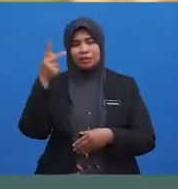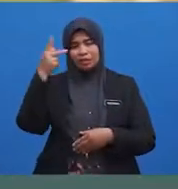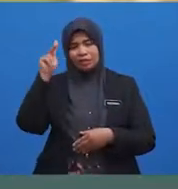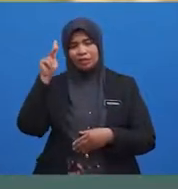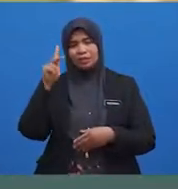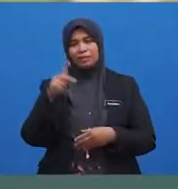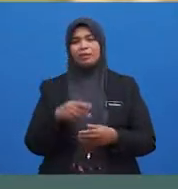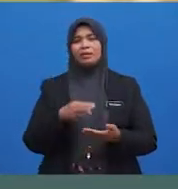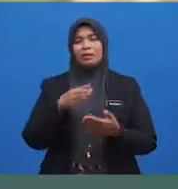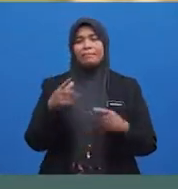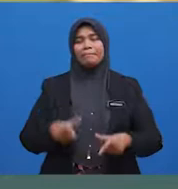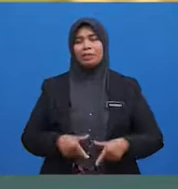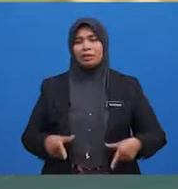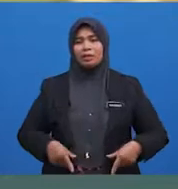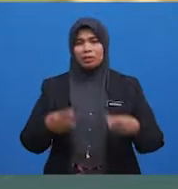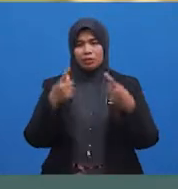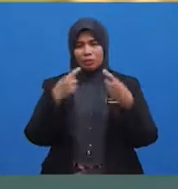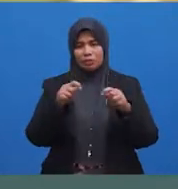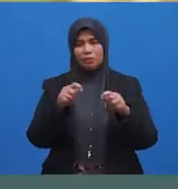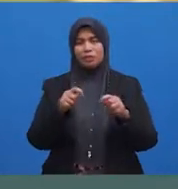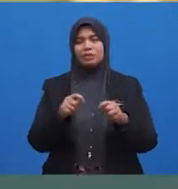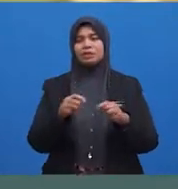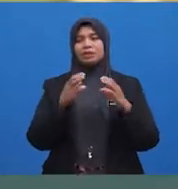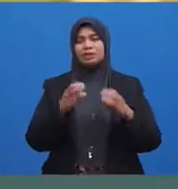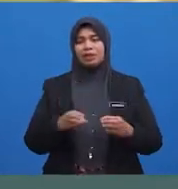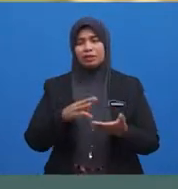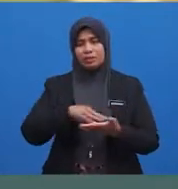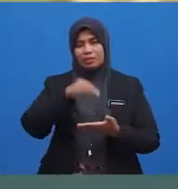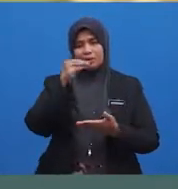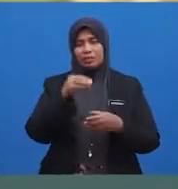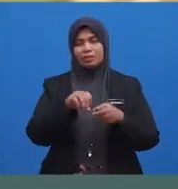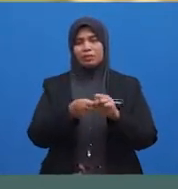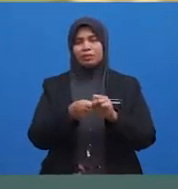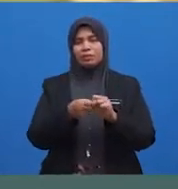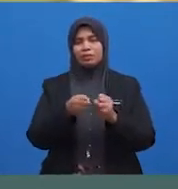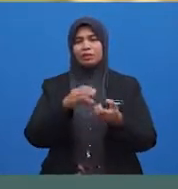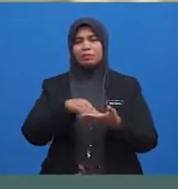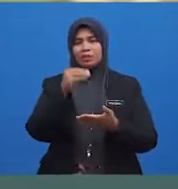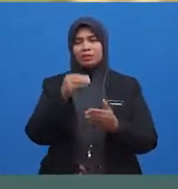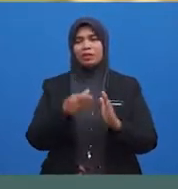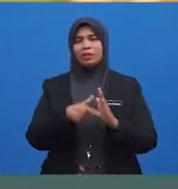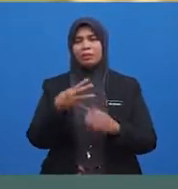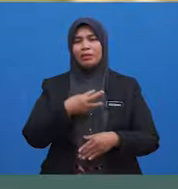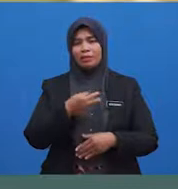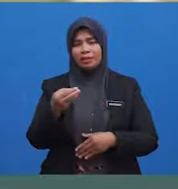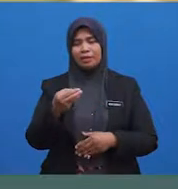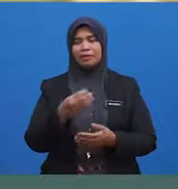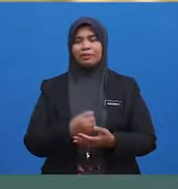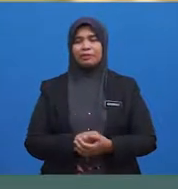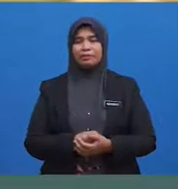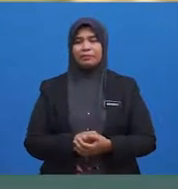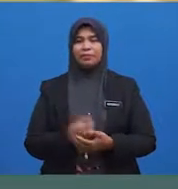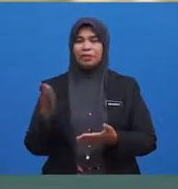berani mencuba pelbagai teknik belajar agar pembelajaran kita akan lebih menarik dan berkesan. Jom